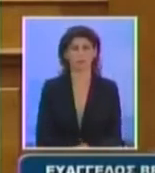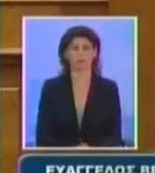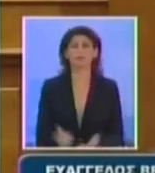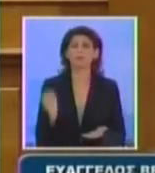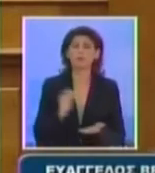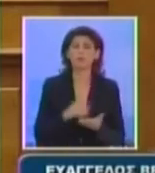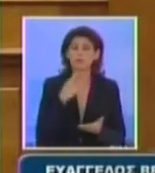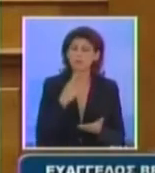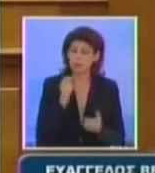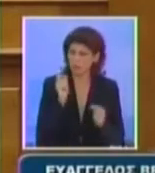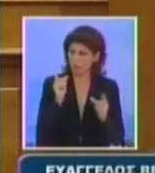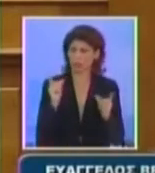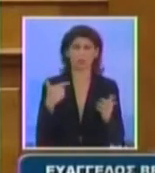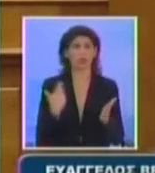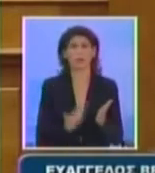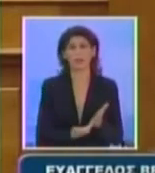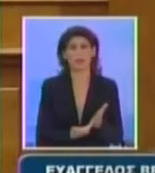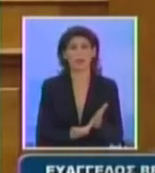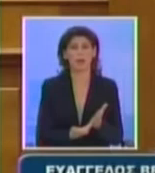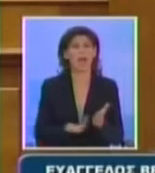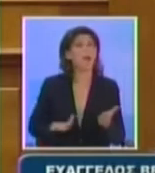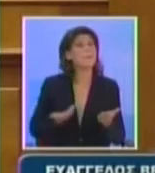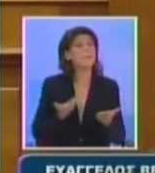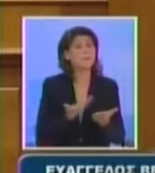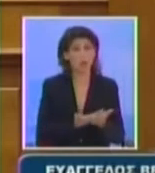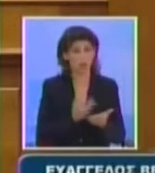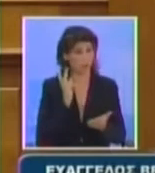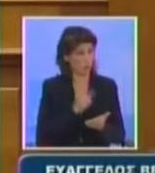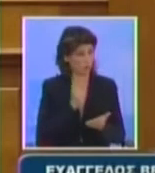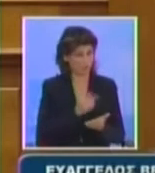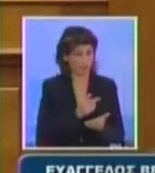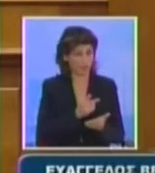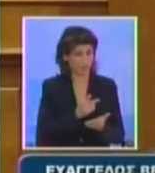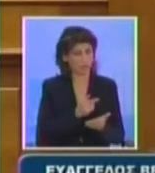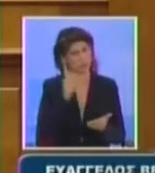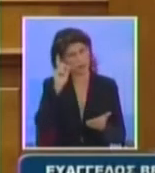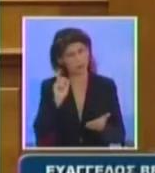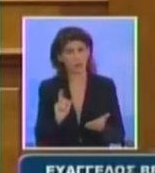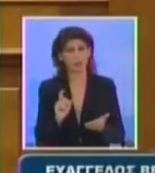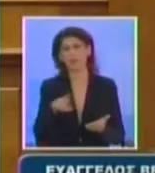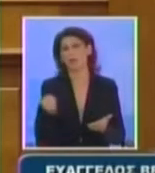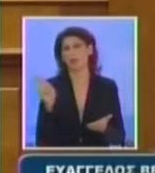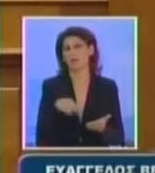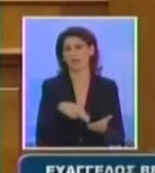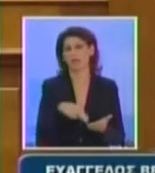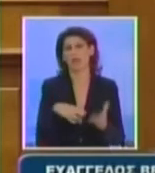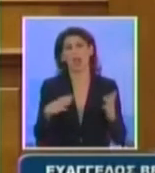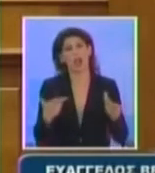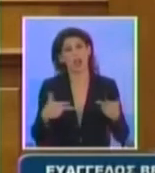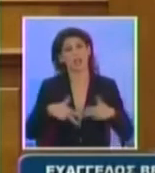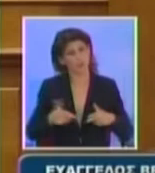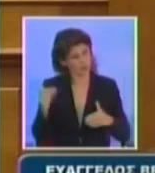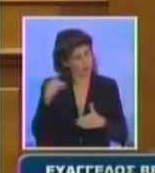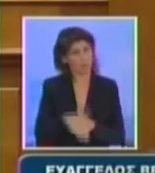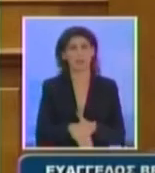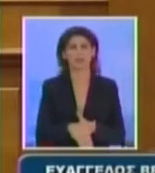Επανέλαβε το εξής καταπληκτικό επιχείρημα: «Η πρόταση Μομφής κατά πάσα πιθανότητα θα απορριφθεί, αλλά η κυβέρνηση θα